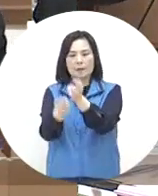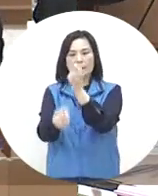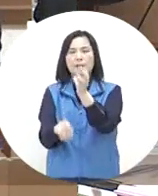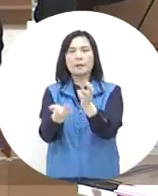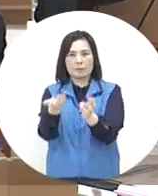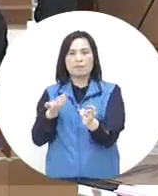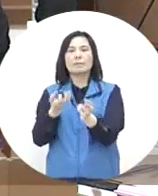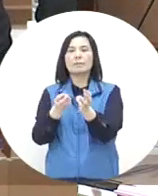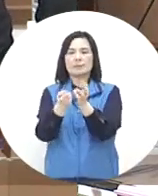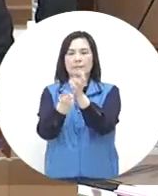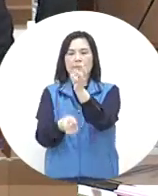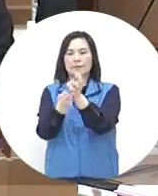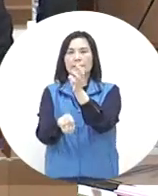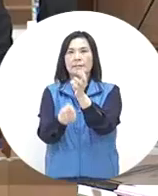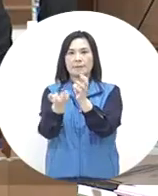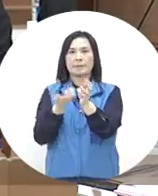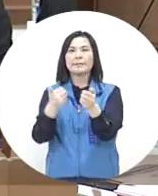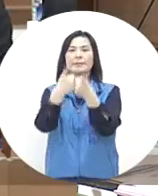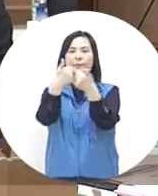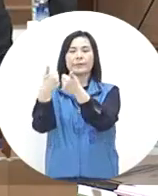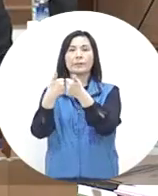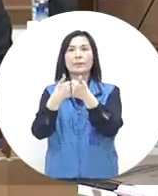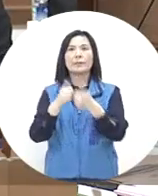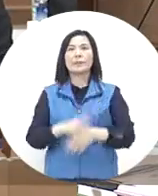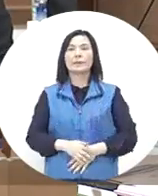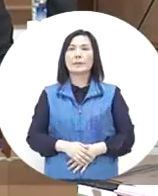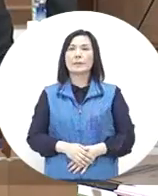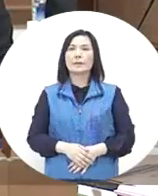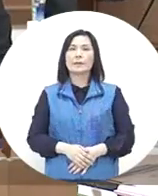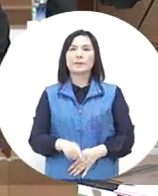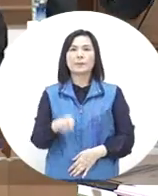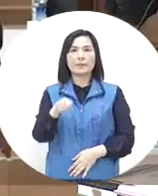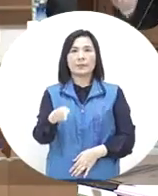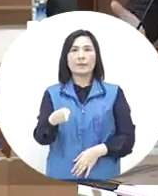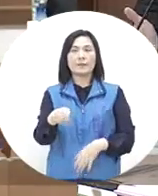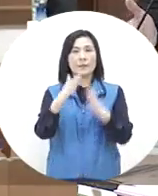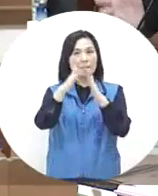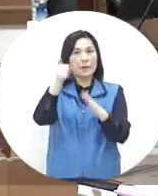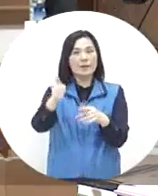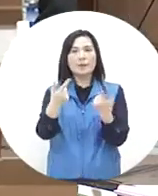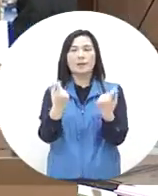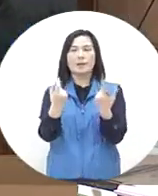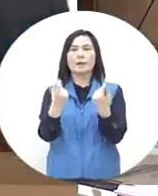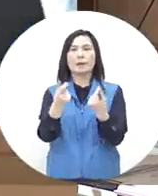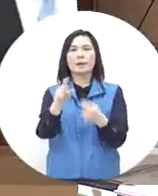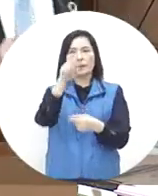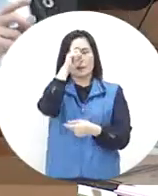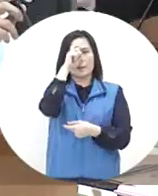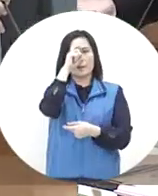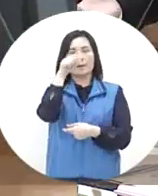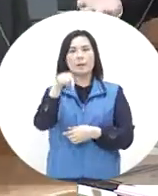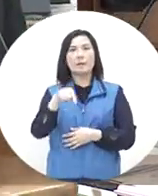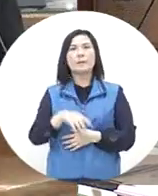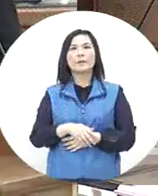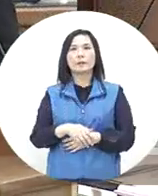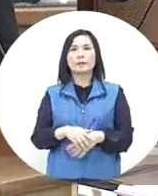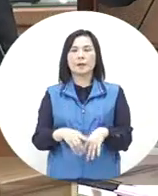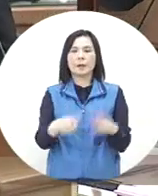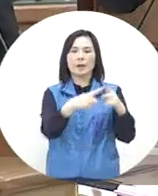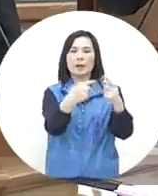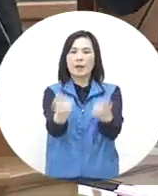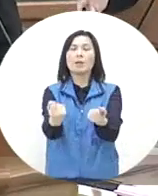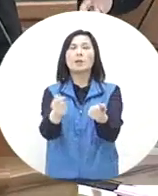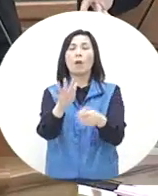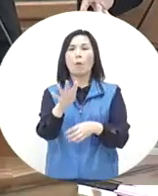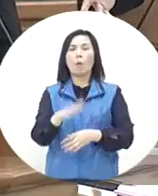细节。 对， 那市长现在是大方向上面，你还是要借此机会啦，因为今天大家都在嘛，所以你应